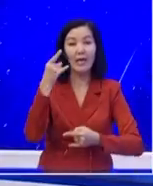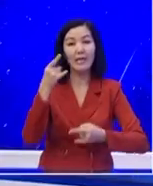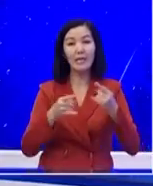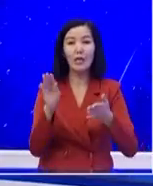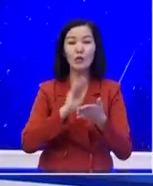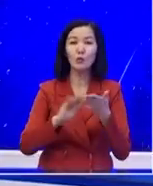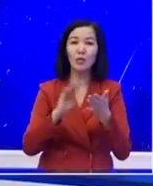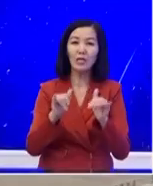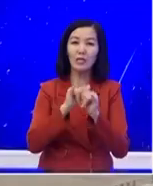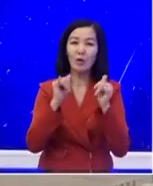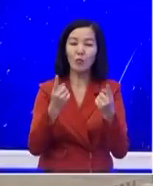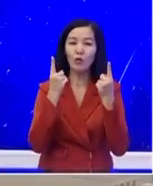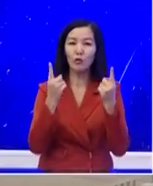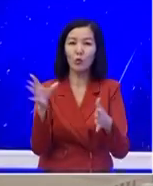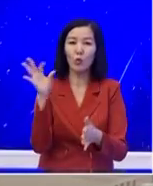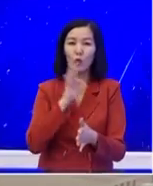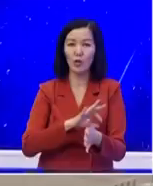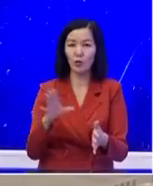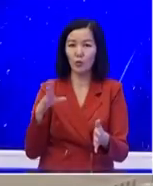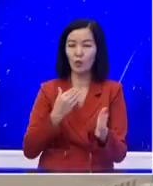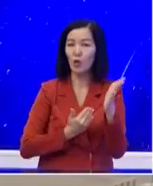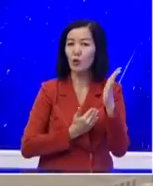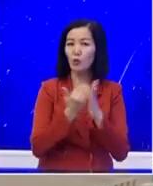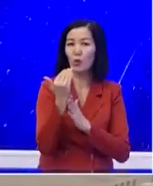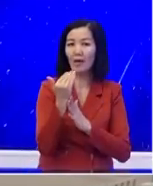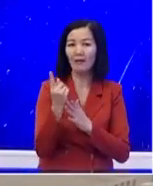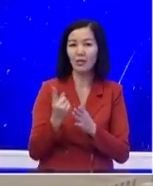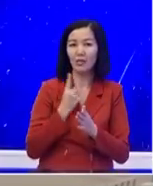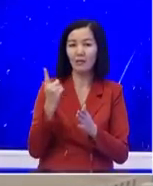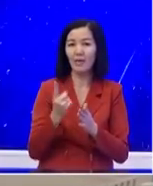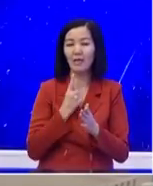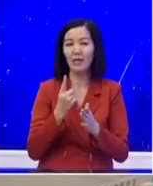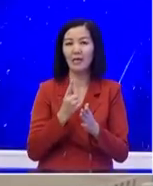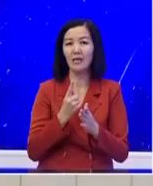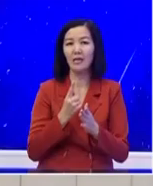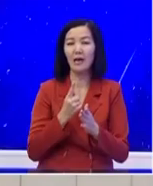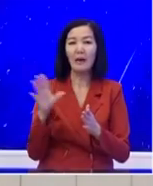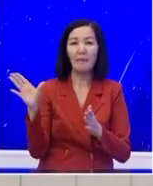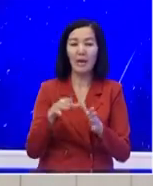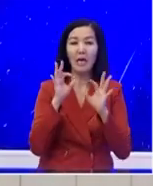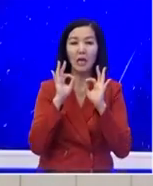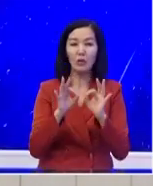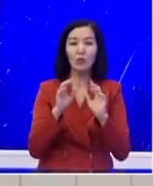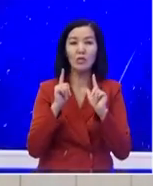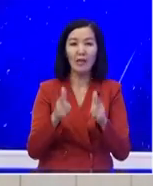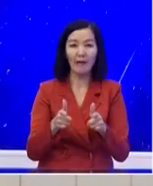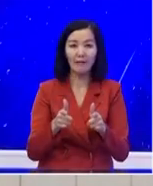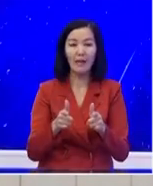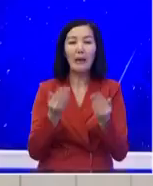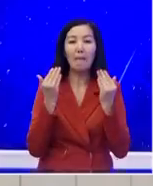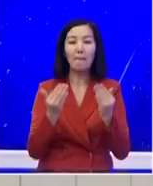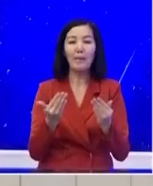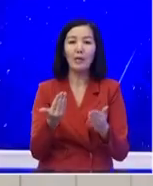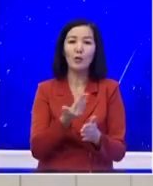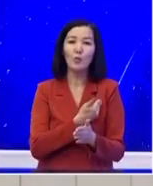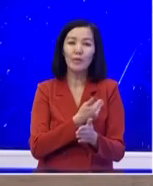тележурналистика дамуына зор үлес қосты. Оның жоғарғы кәсіби шеберлігі кең ауқымда мойындауға лайықты. Айта кетелік,